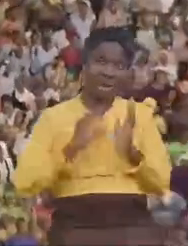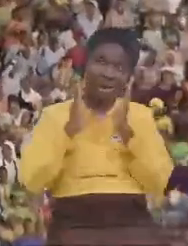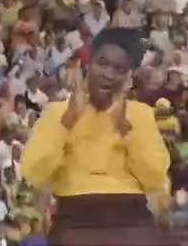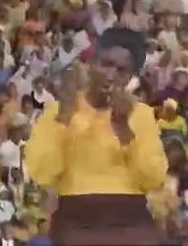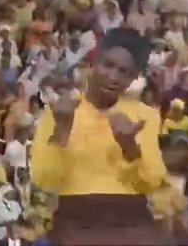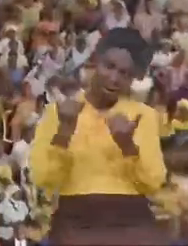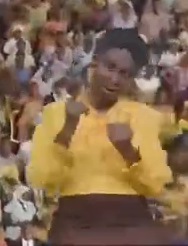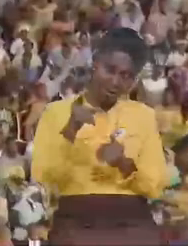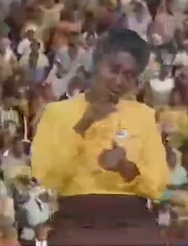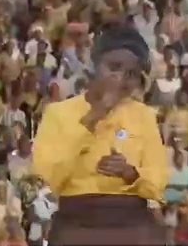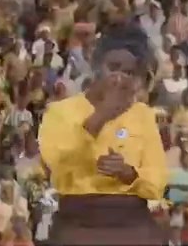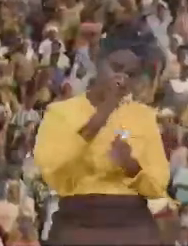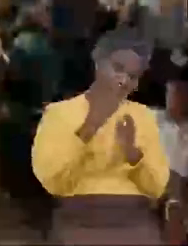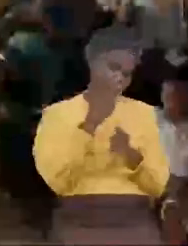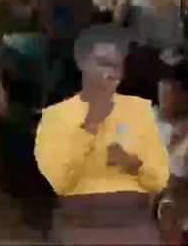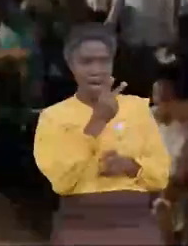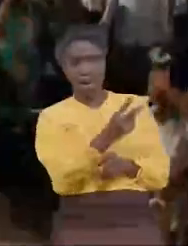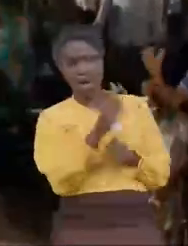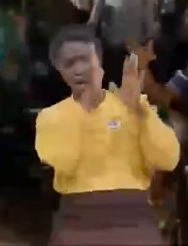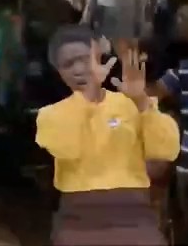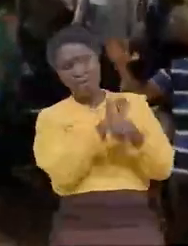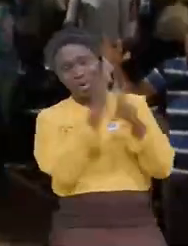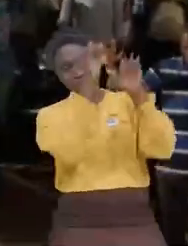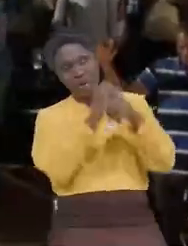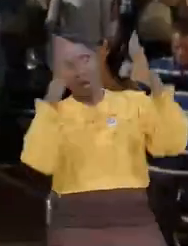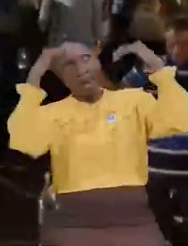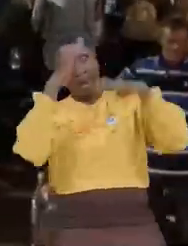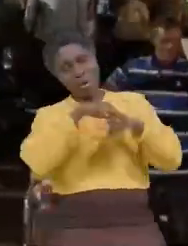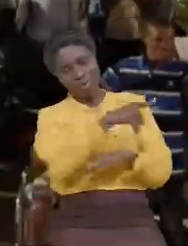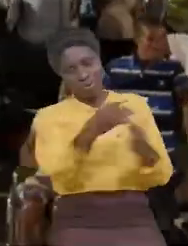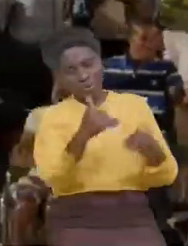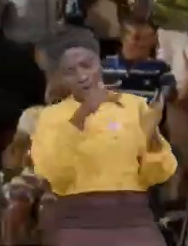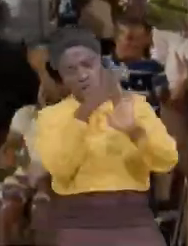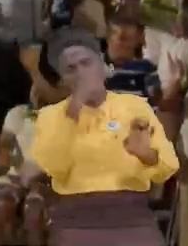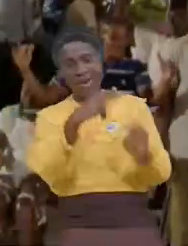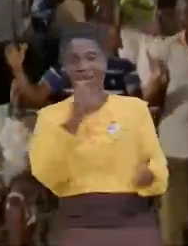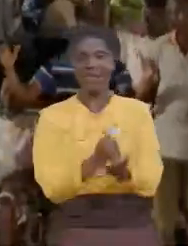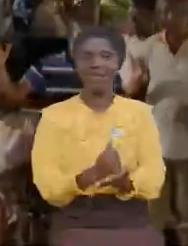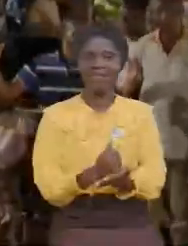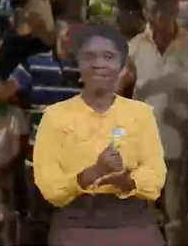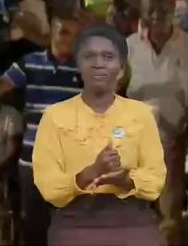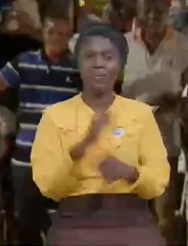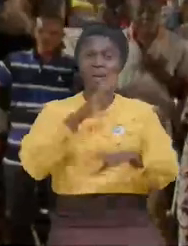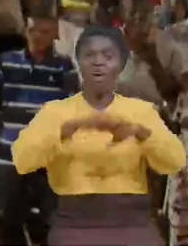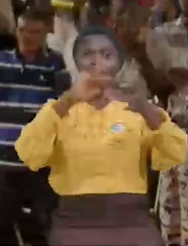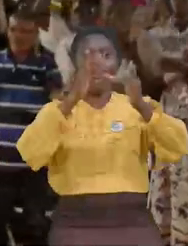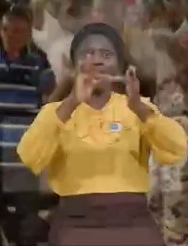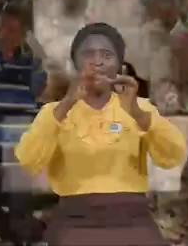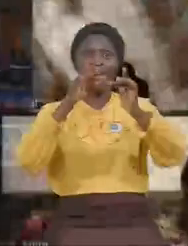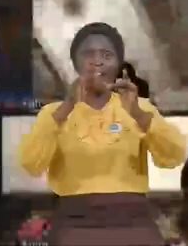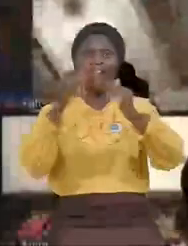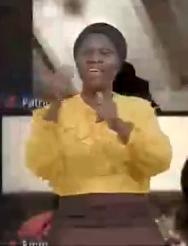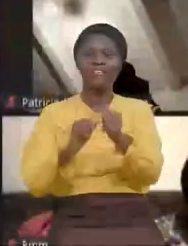face, regardez. Des miracles qui pleuvent sur vous là-bas. En ligne,